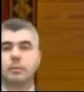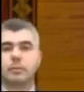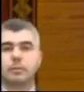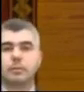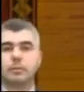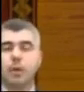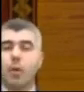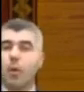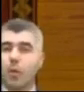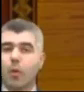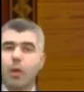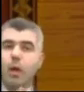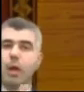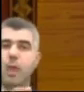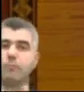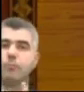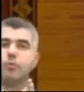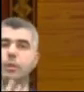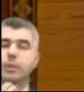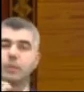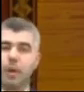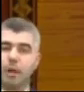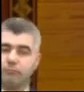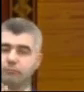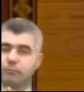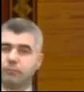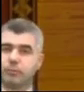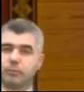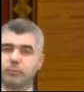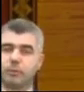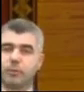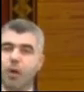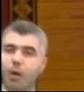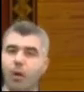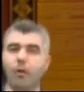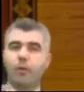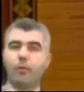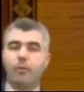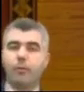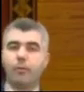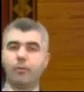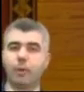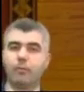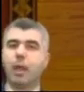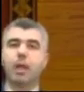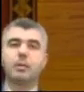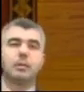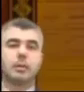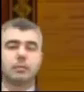ضرورة لكتابة هذا الكتاب الجديد من أجل